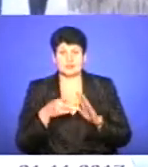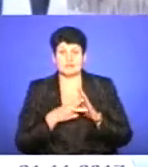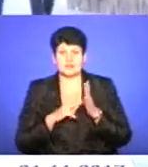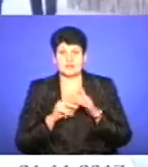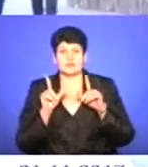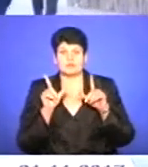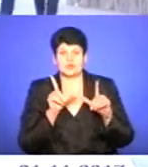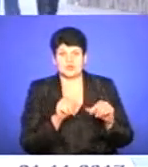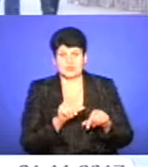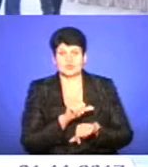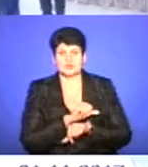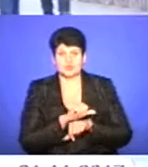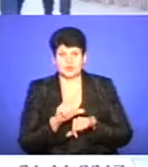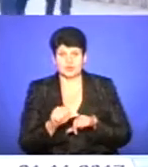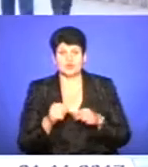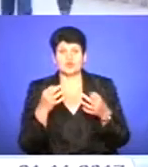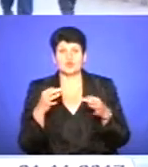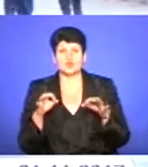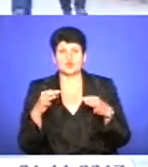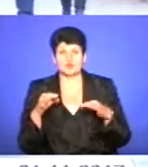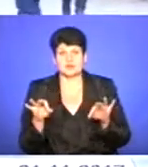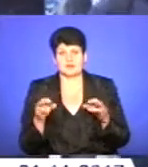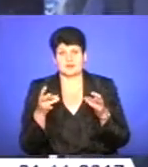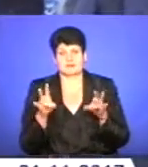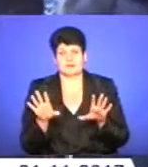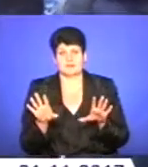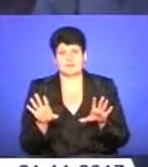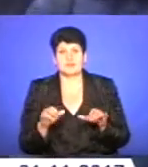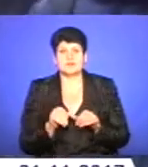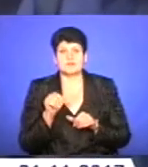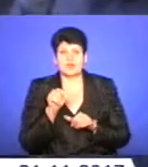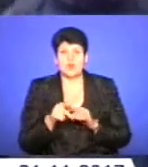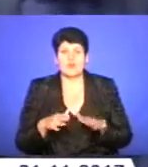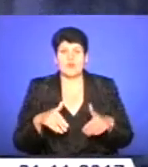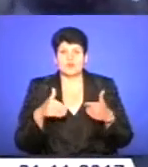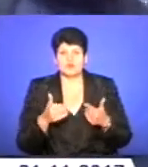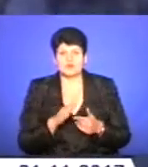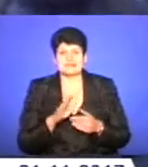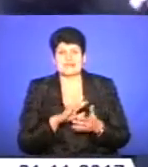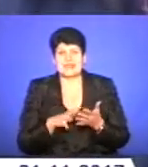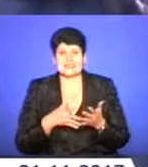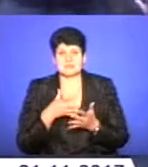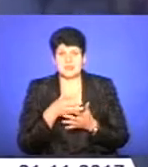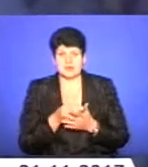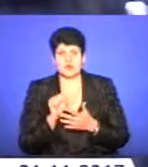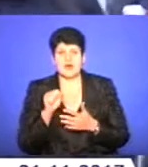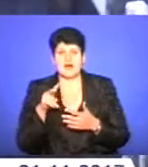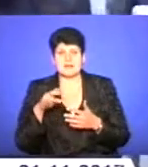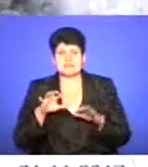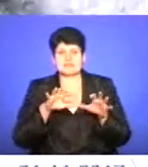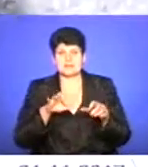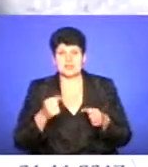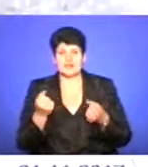межі країни, то дозвіл батька-боржника не буде обов'язковим. Окрім того, пропонують за несплату аліментів забирати у боржника водійські